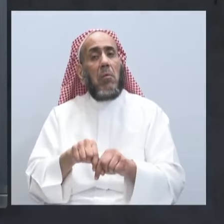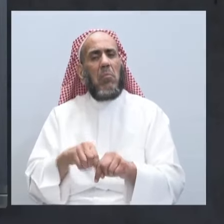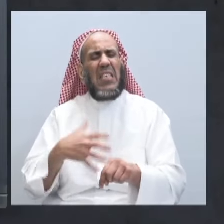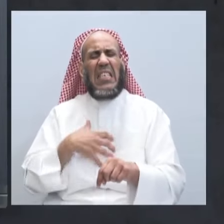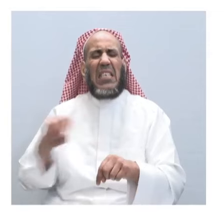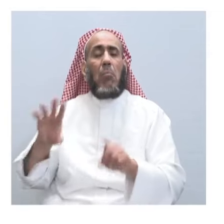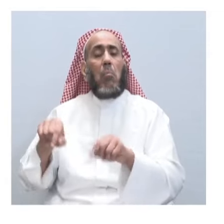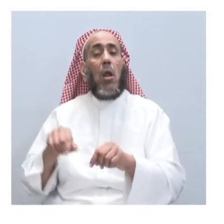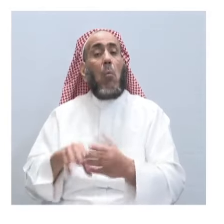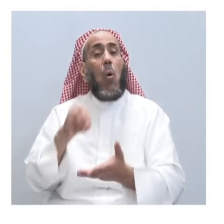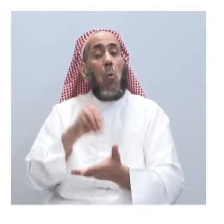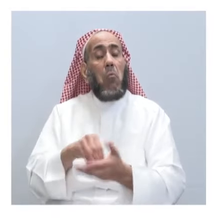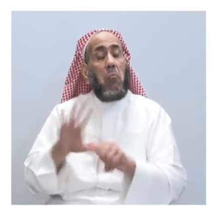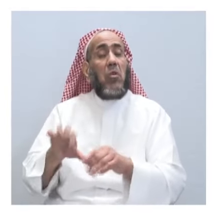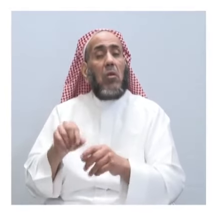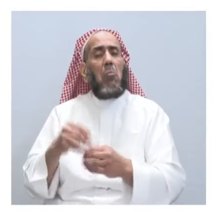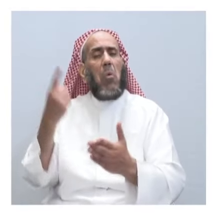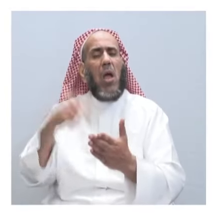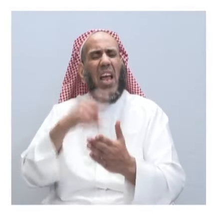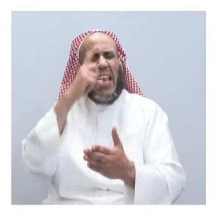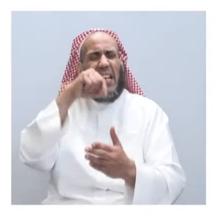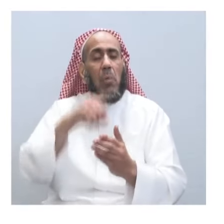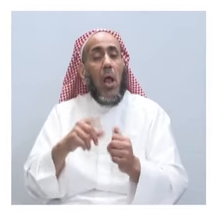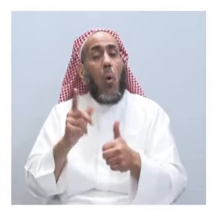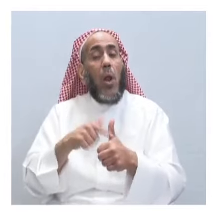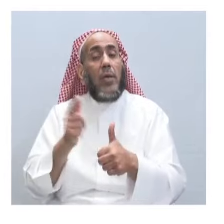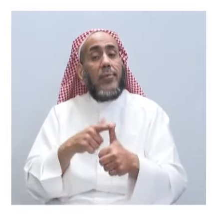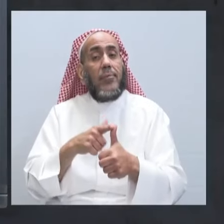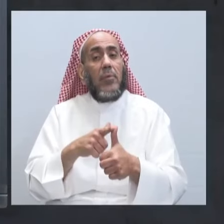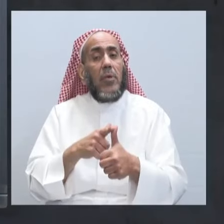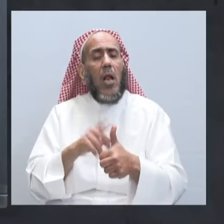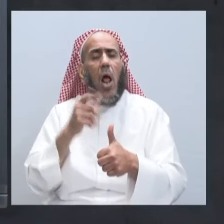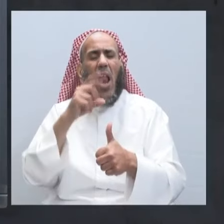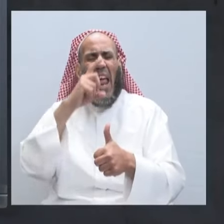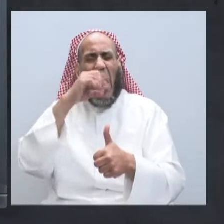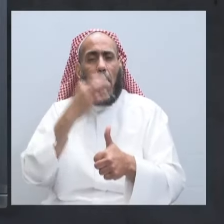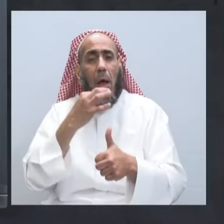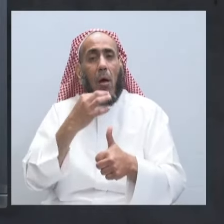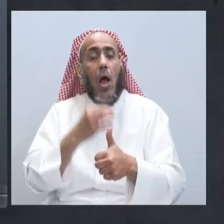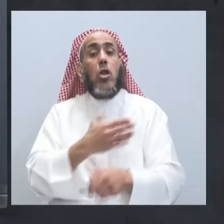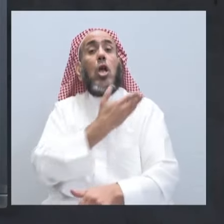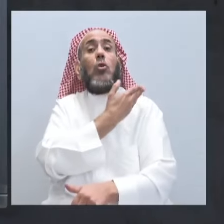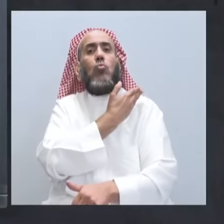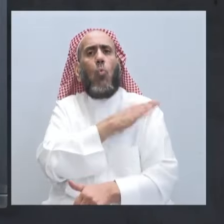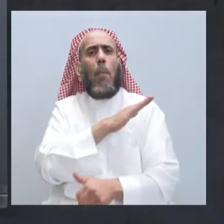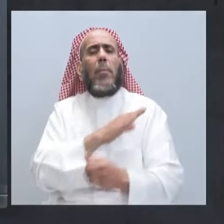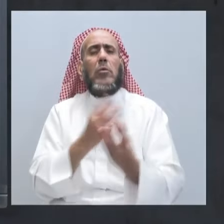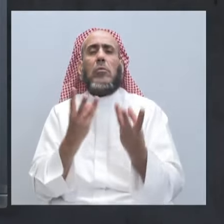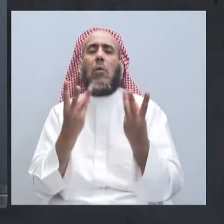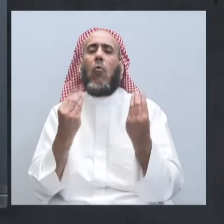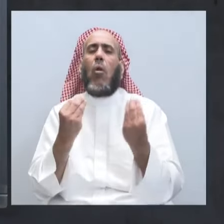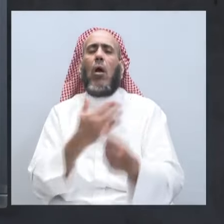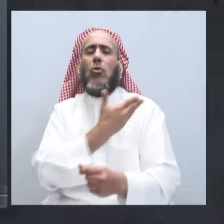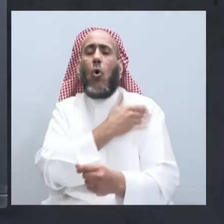قبل قليل ان من وقع في التطير المحرم يجب عليه اولا ليس مجرد لفظ ان يتوب